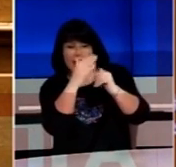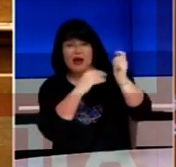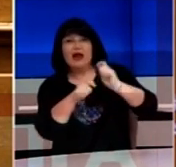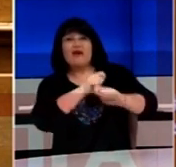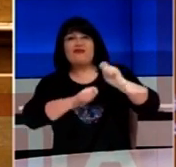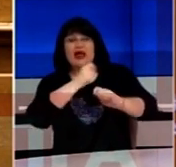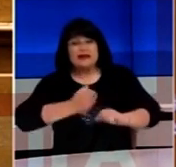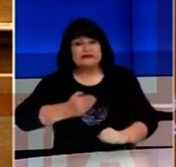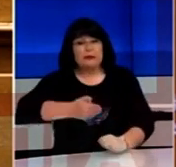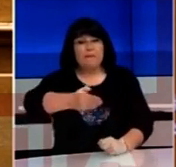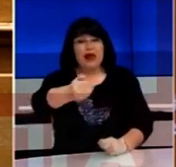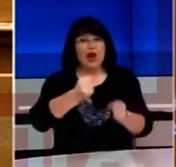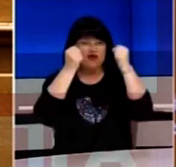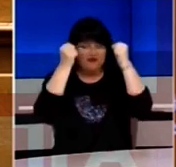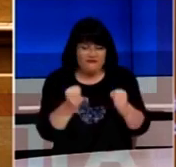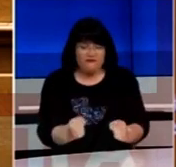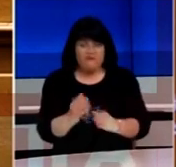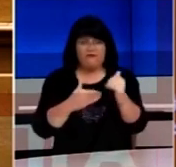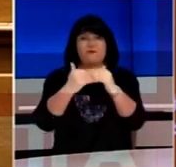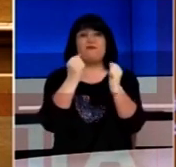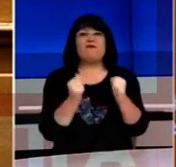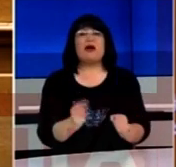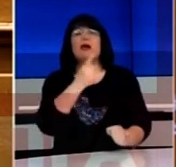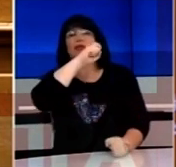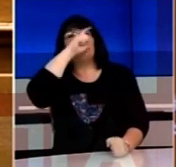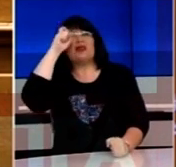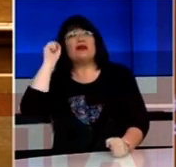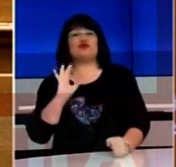μέλλον που να βασίζεται σε γερά θεμέλια είναι το δύσκολο.